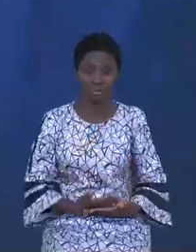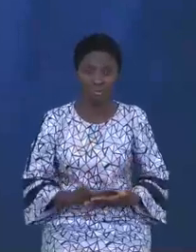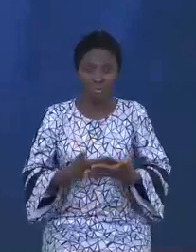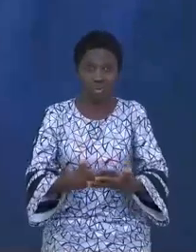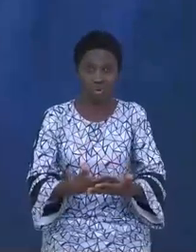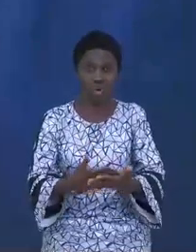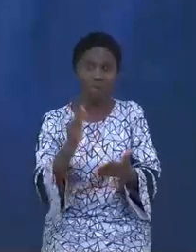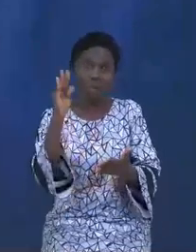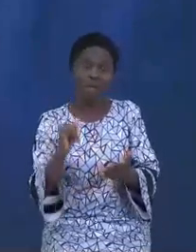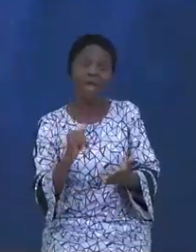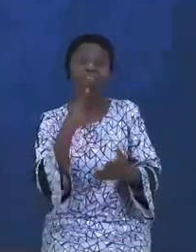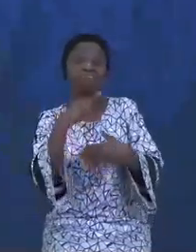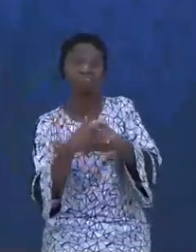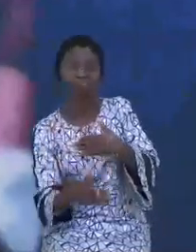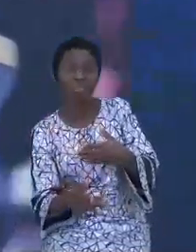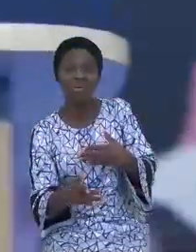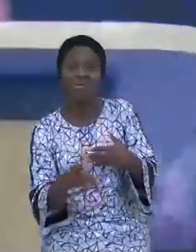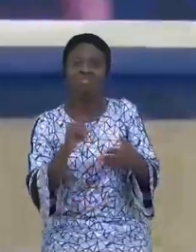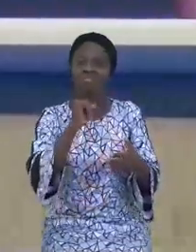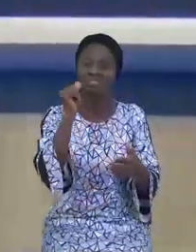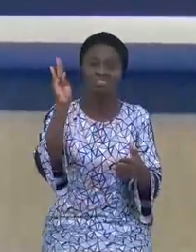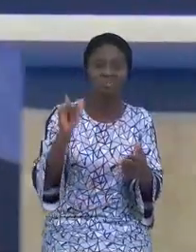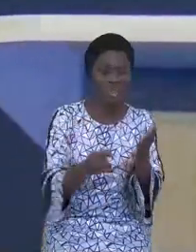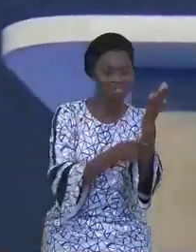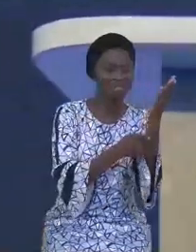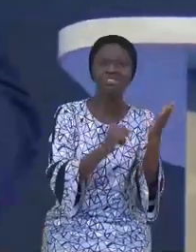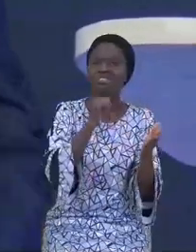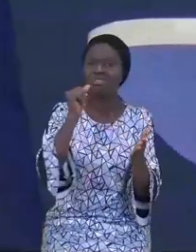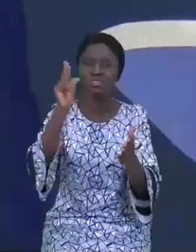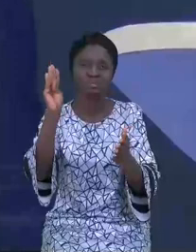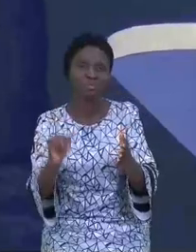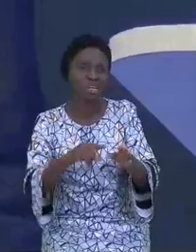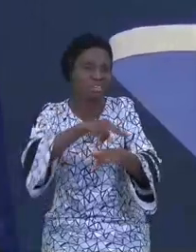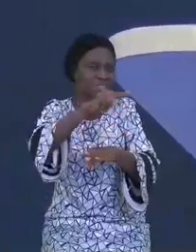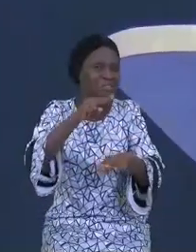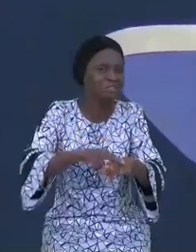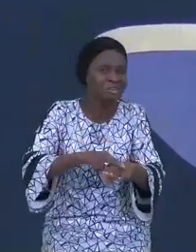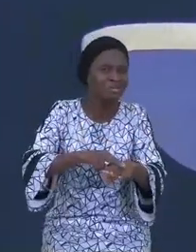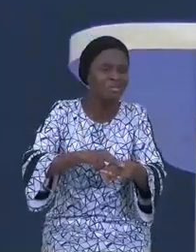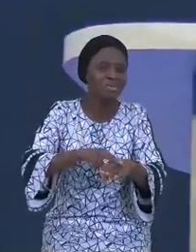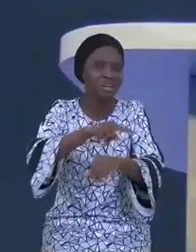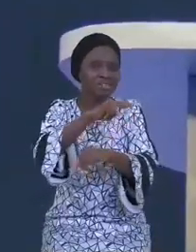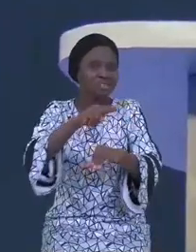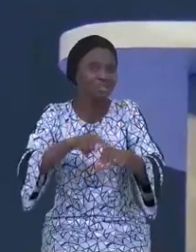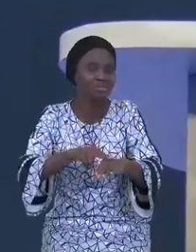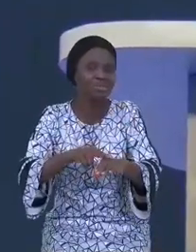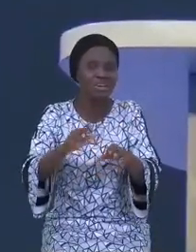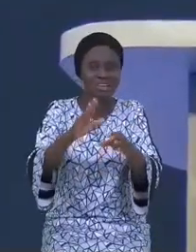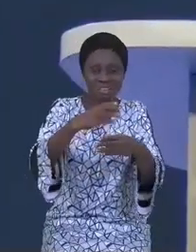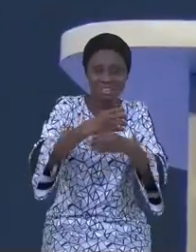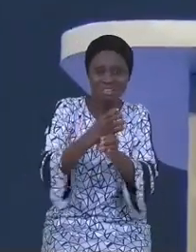chair, ni de la volonté, la création normale ou la procréation de l'homme ou de la femme, mais